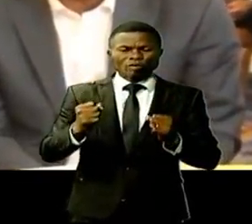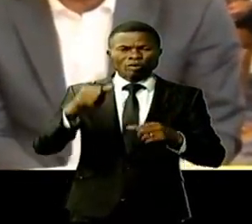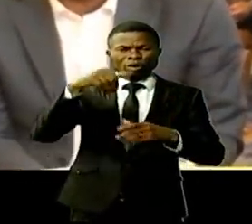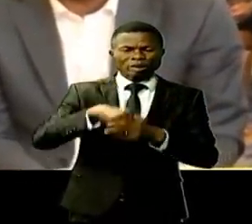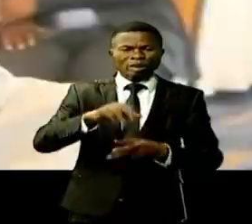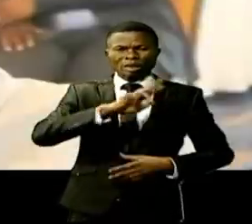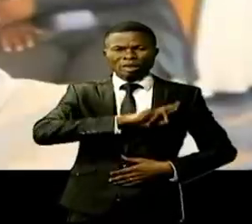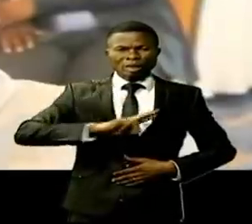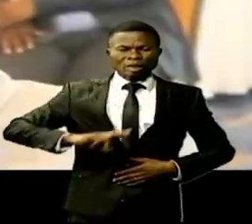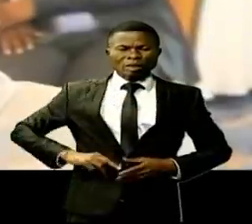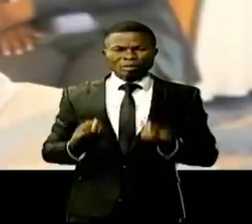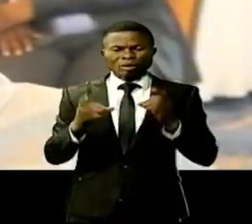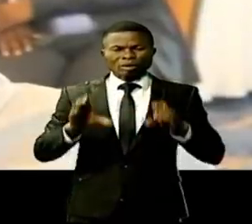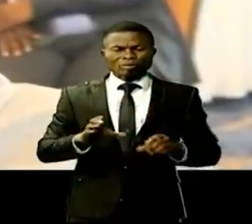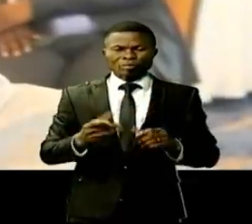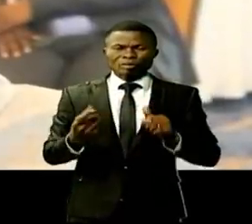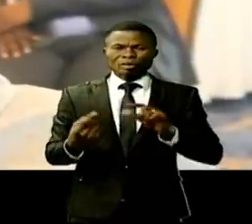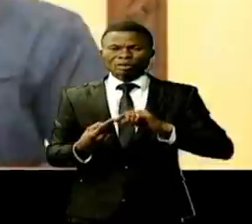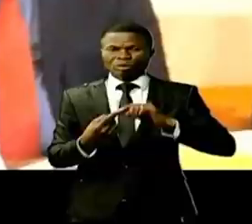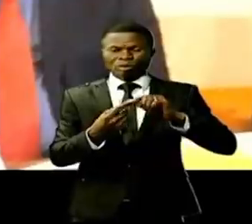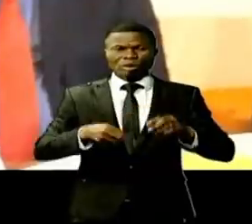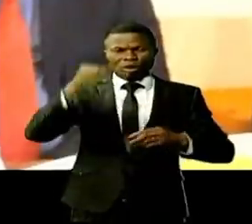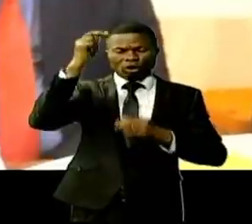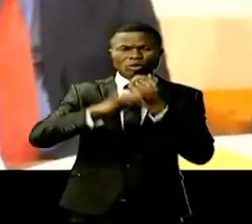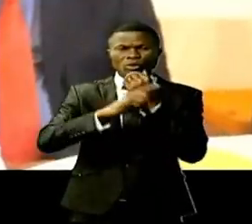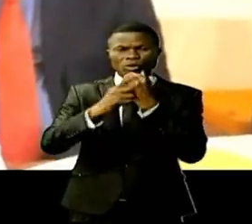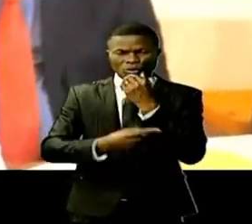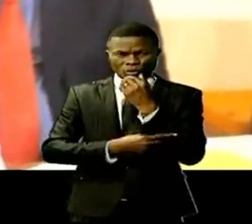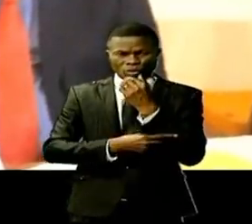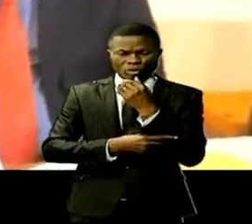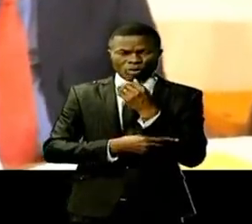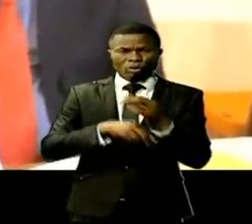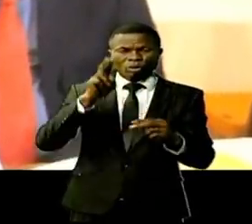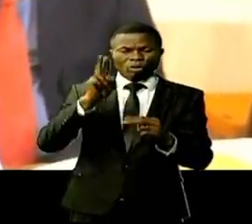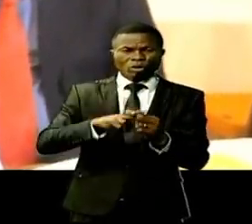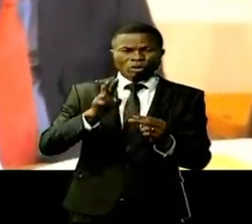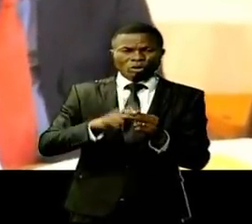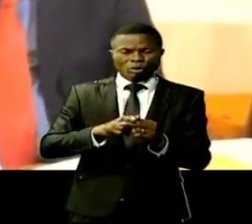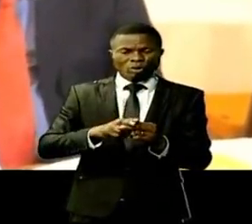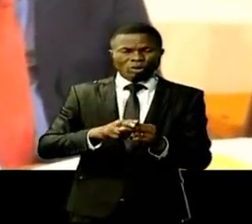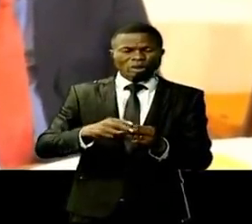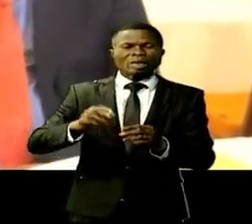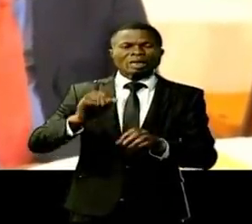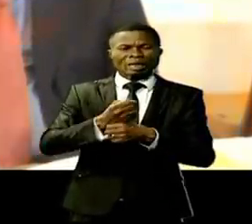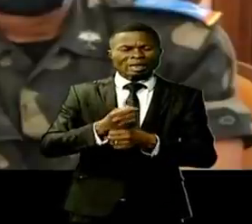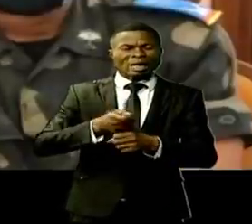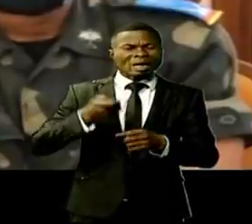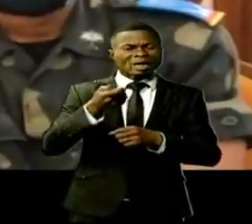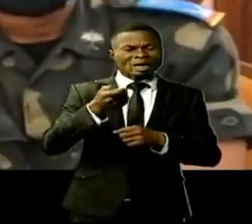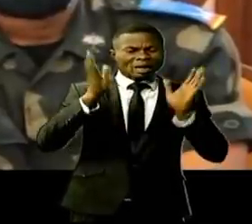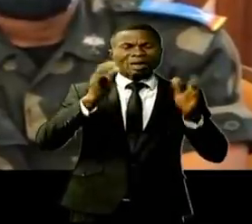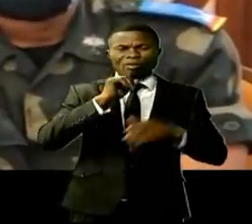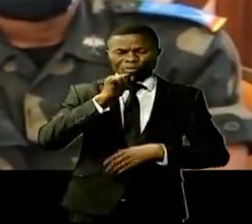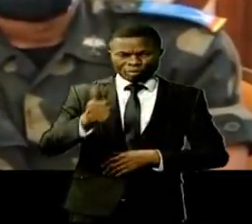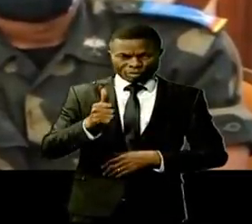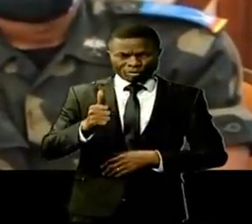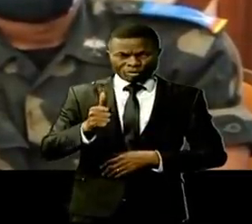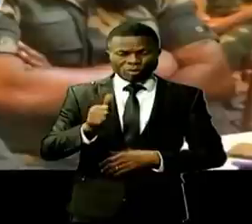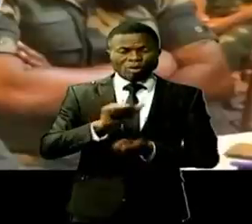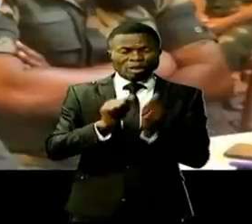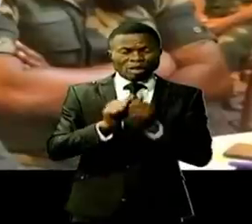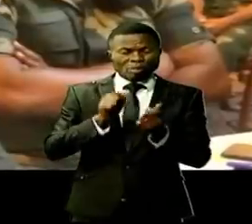RDC, particulièrement au Nord Kivu. Les garanties de la non-répétition des crimes graves sont une des